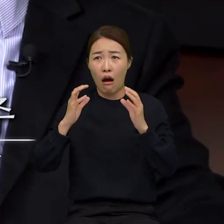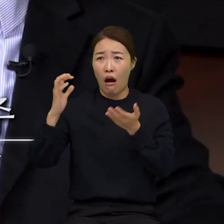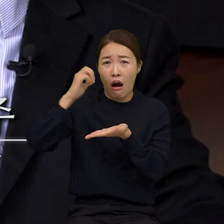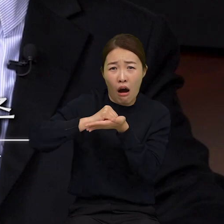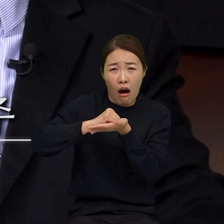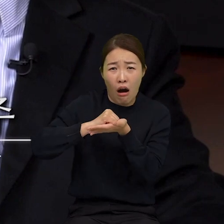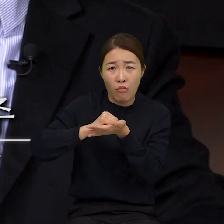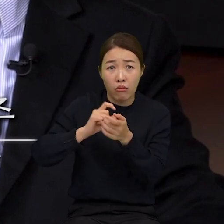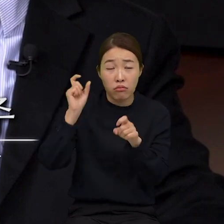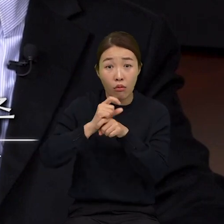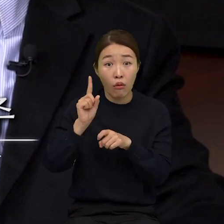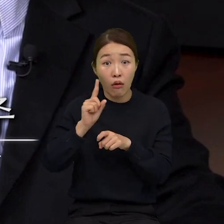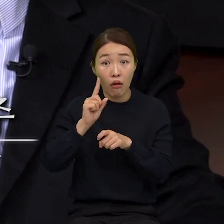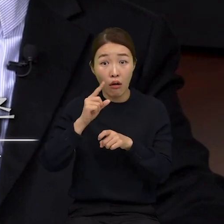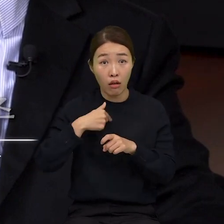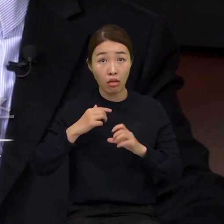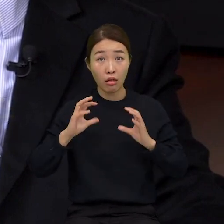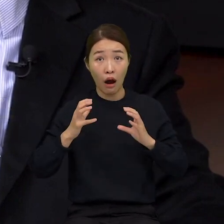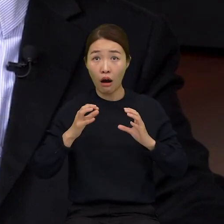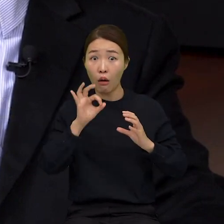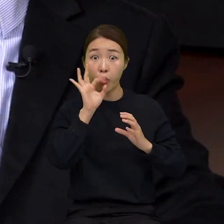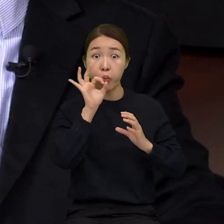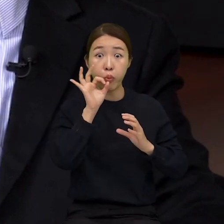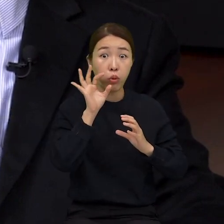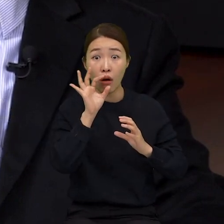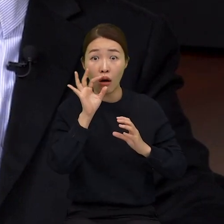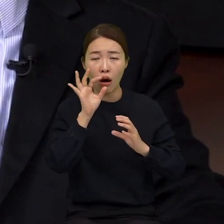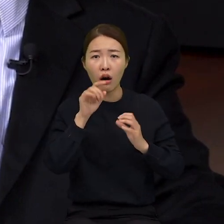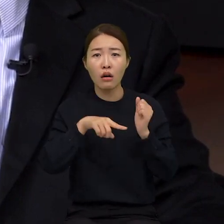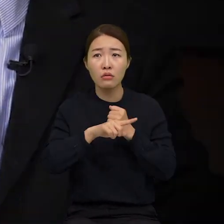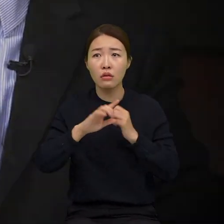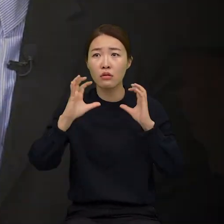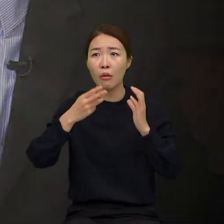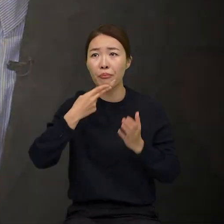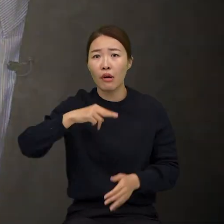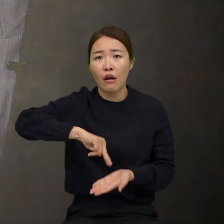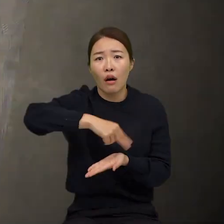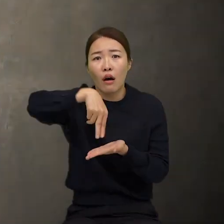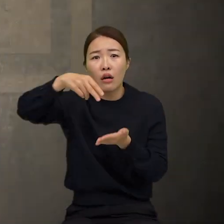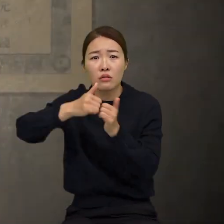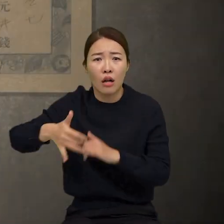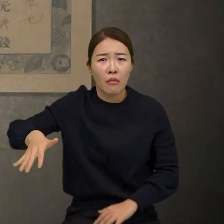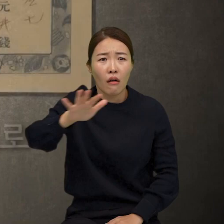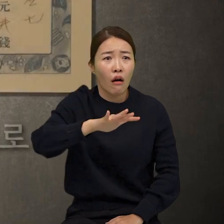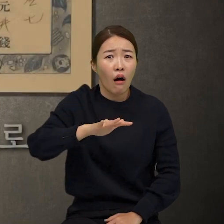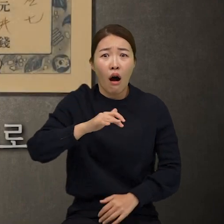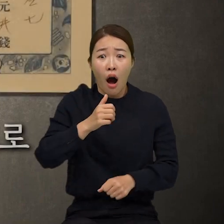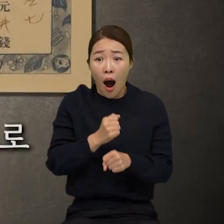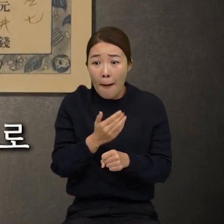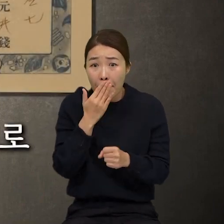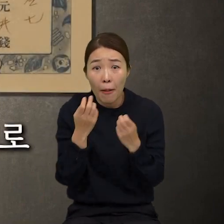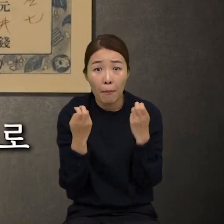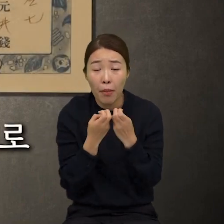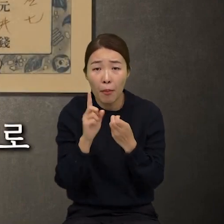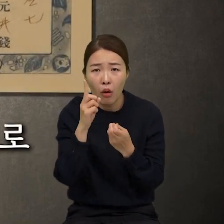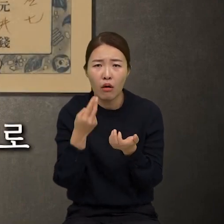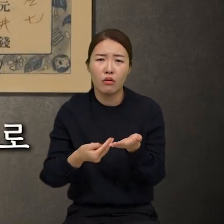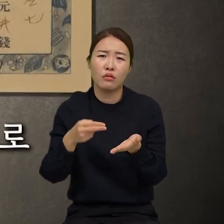이상 고국을 조국이라 부를 수 없는 만국민이 되면서 할 수